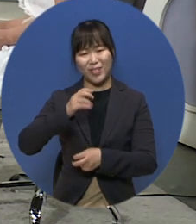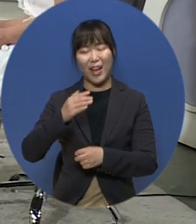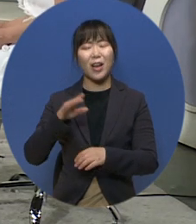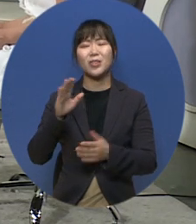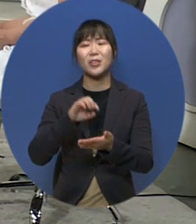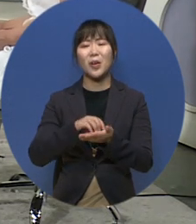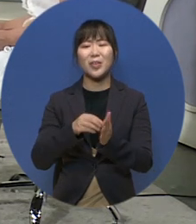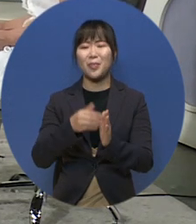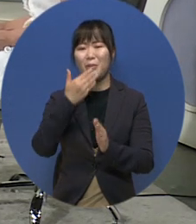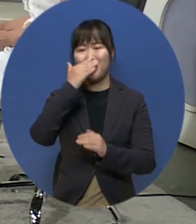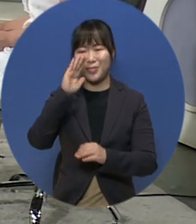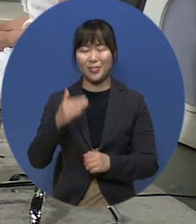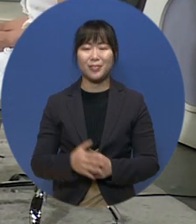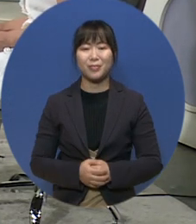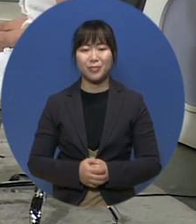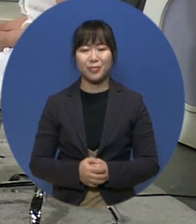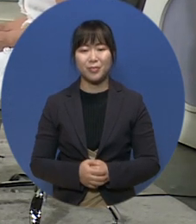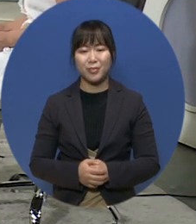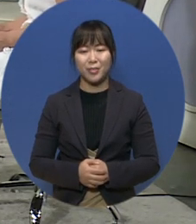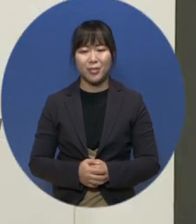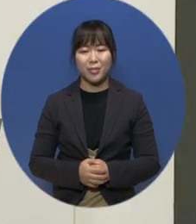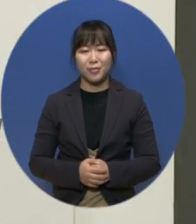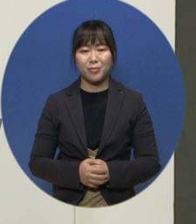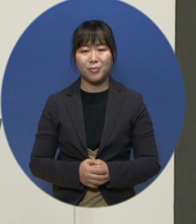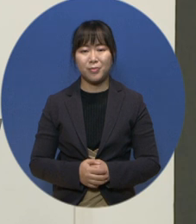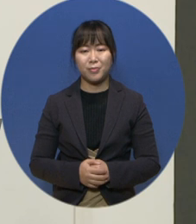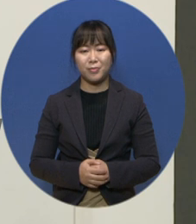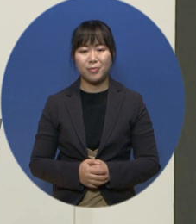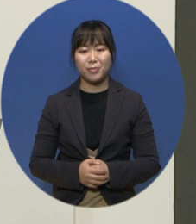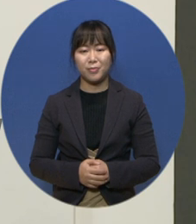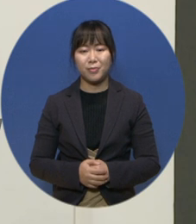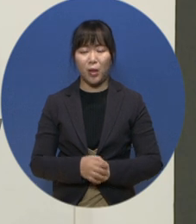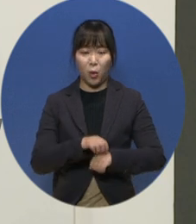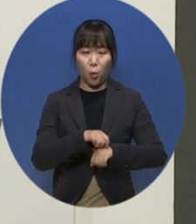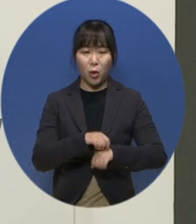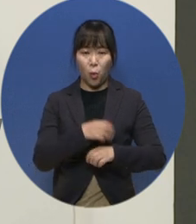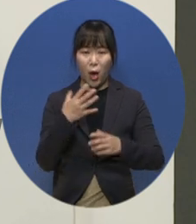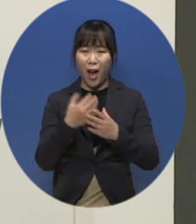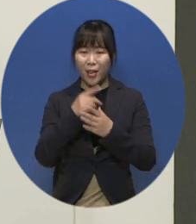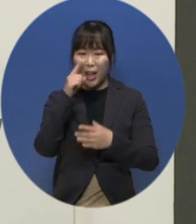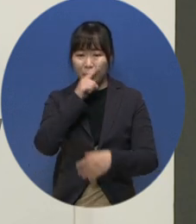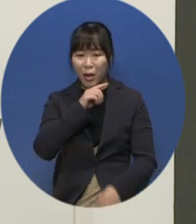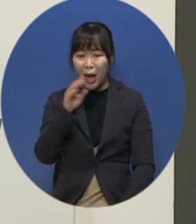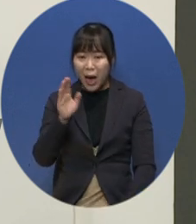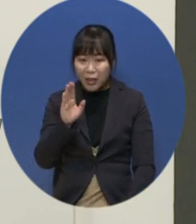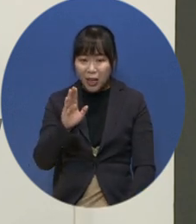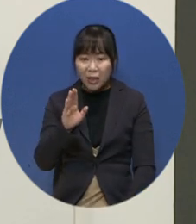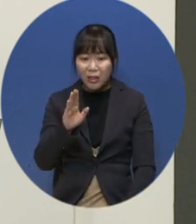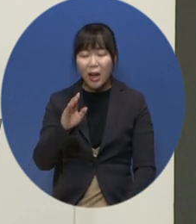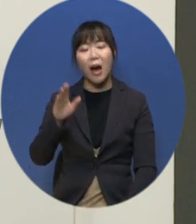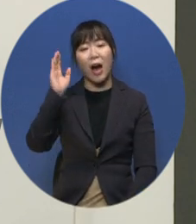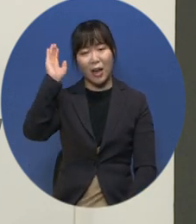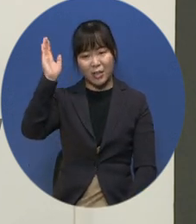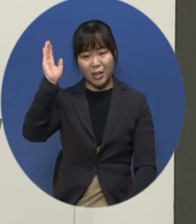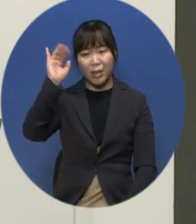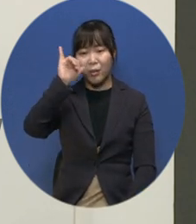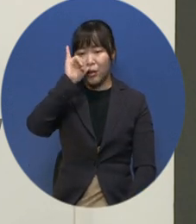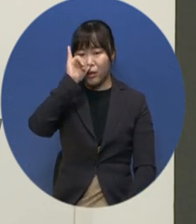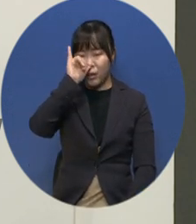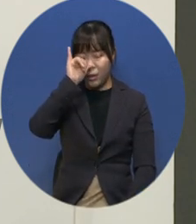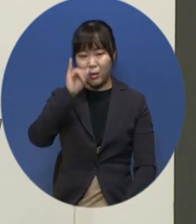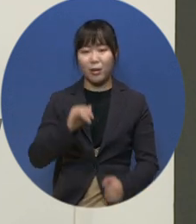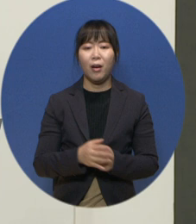드세요. 아 근데 고기가 꼭 나쁜 것만은 아니다는 것이 그렇죠. 예, 요새 학설로 나와요. 아,